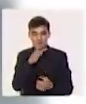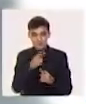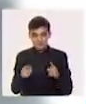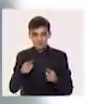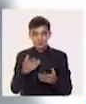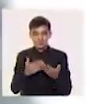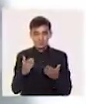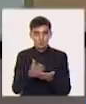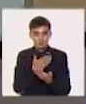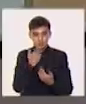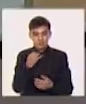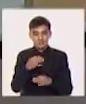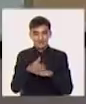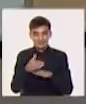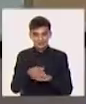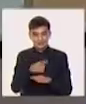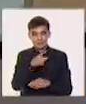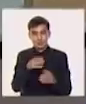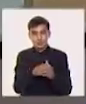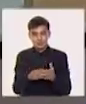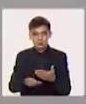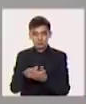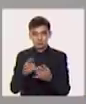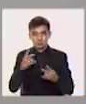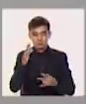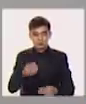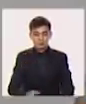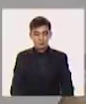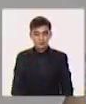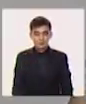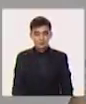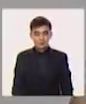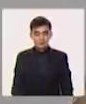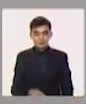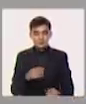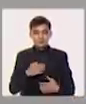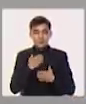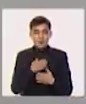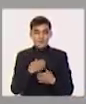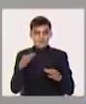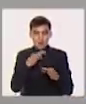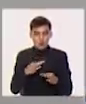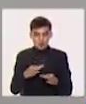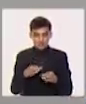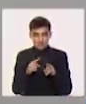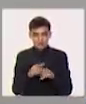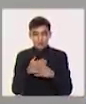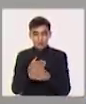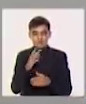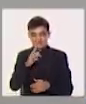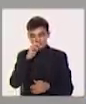кетпеген жағдайда ғана несиені ол компания төлейді деген сөз. Сақтандырудың мерзімі деген бар. Кредиттің мерзімі 3 жыл